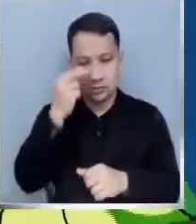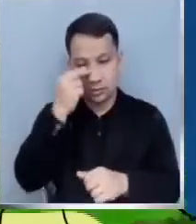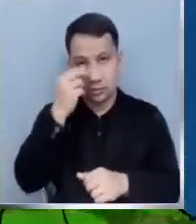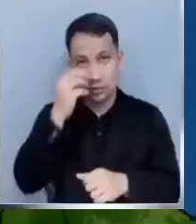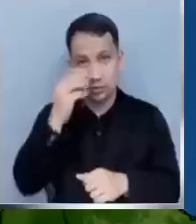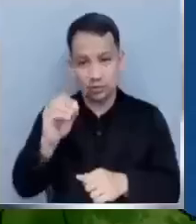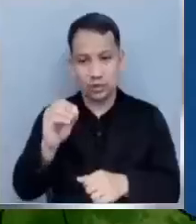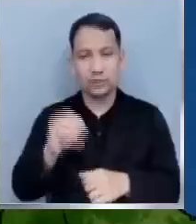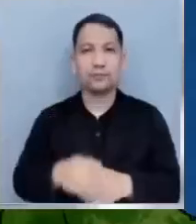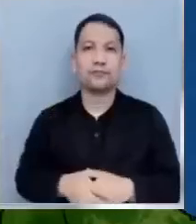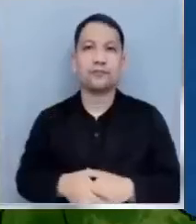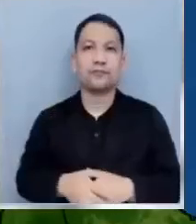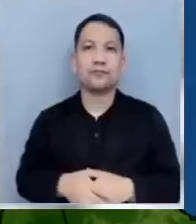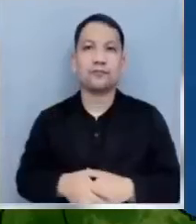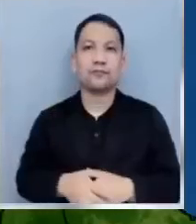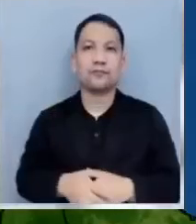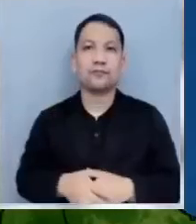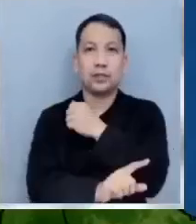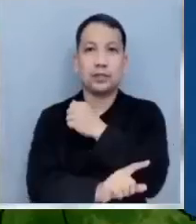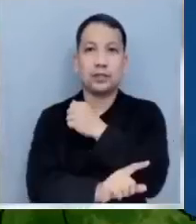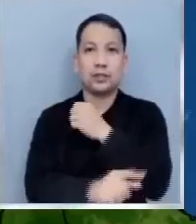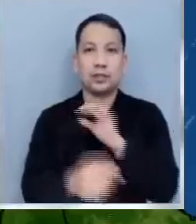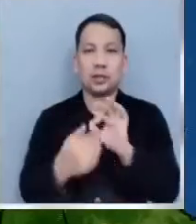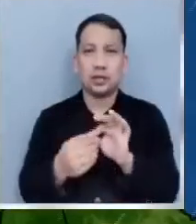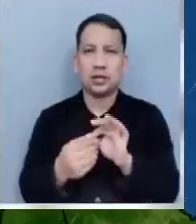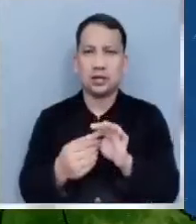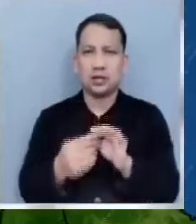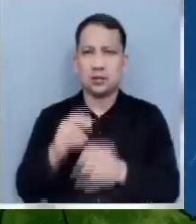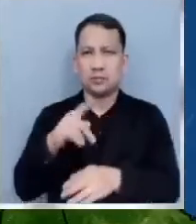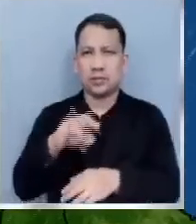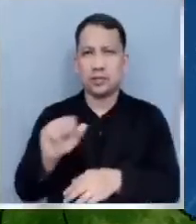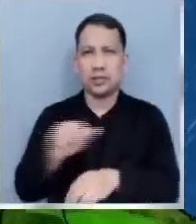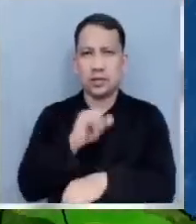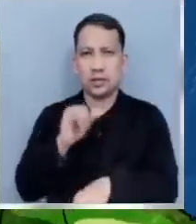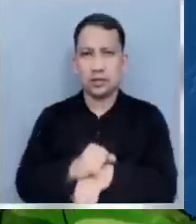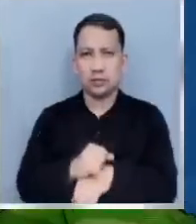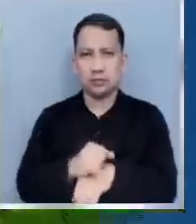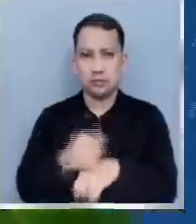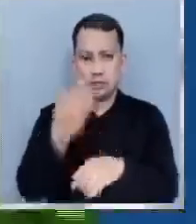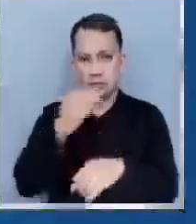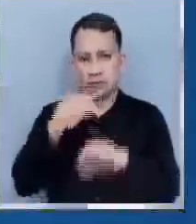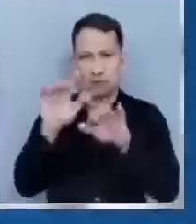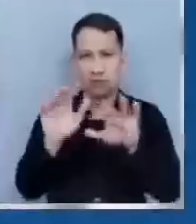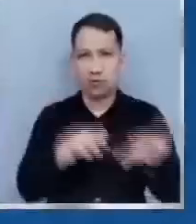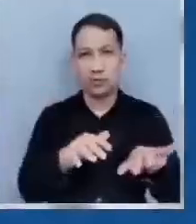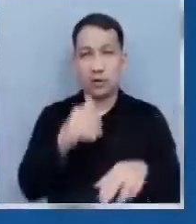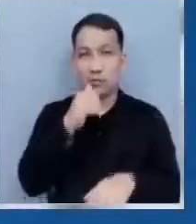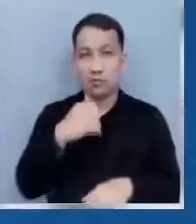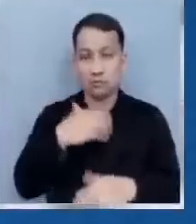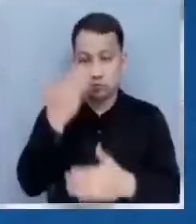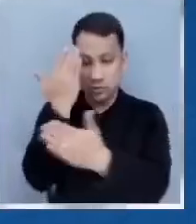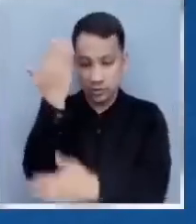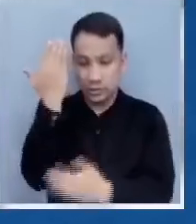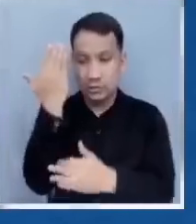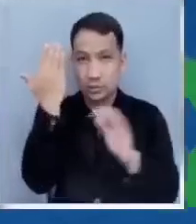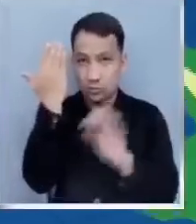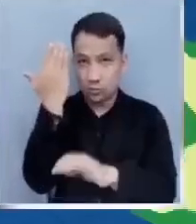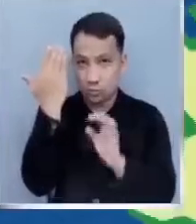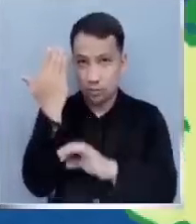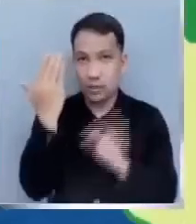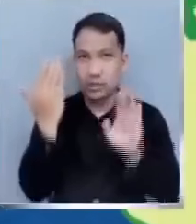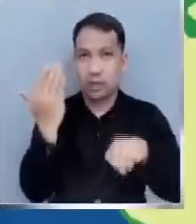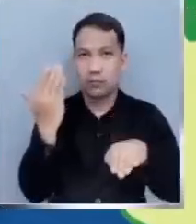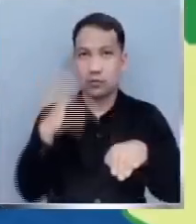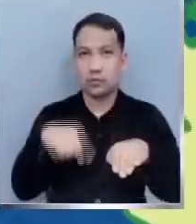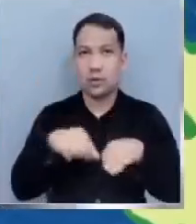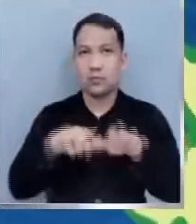Occidental, Leyte Provinces at Panay Island. May mga kalat-kalat na ulan sa Mindanao bukas, lalo sa hapon. Posible ang